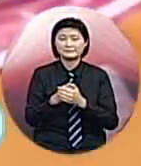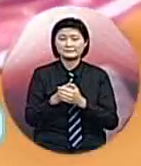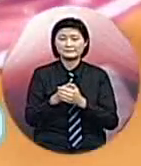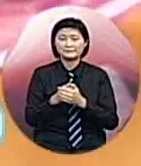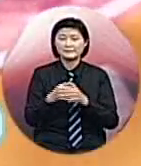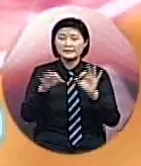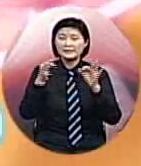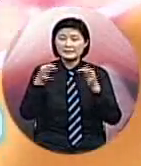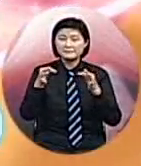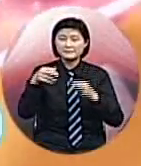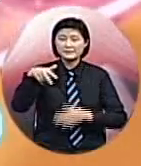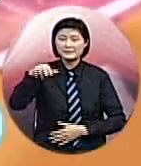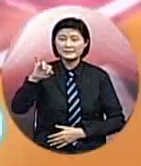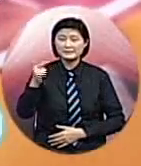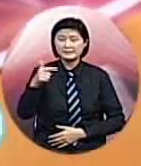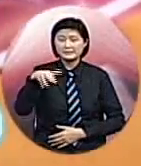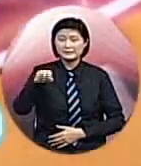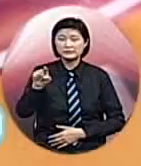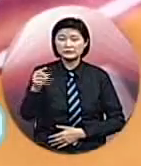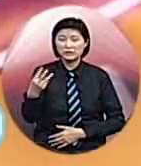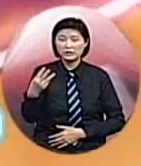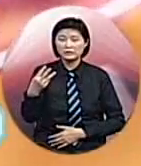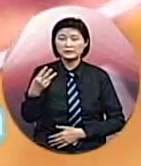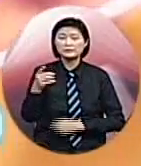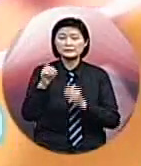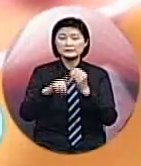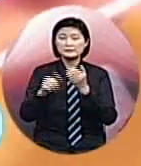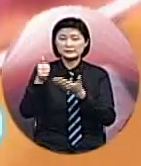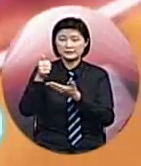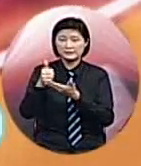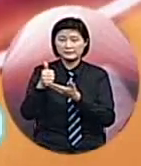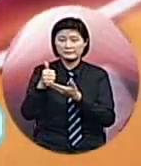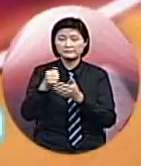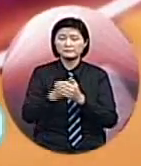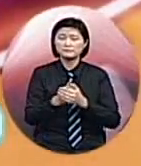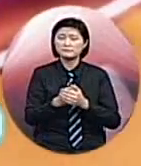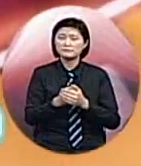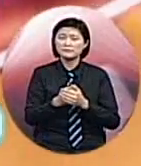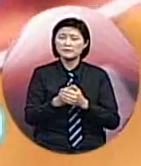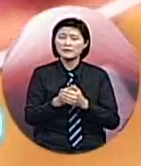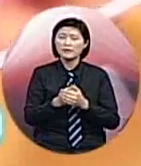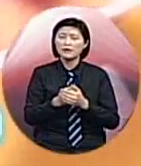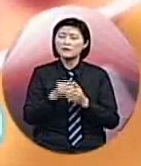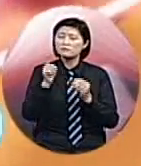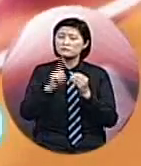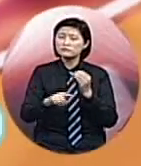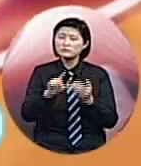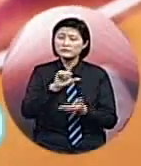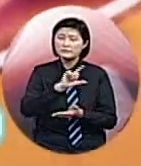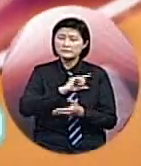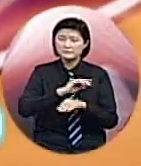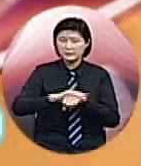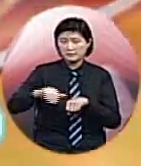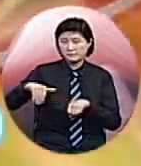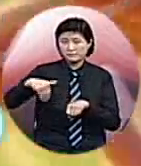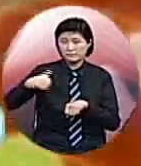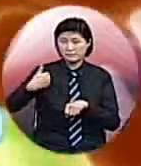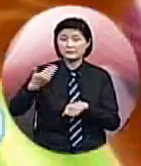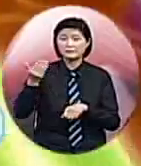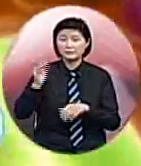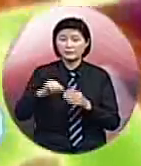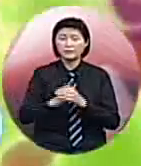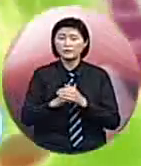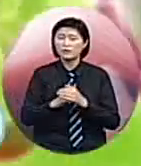김진철 스님. 김진철 씨인데. 네, 예. 아직 불명 스님은 제가 모르고. 네. 네, 네. 은평 아니 그